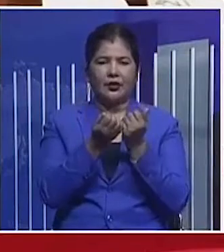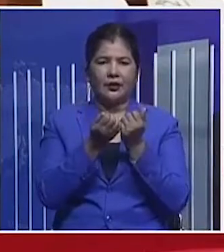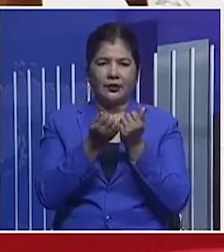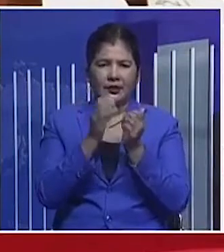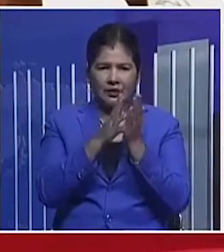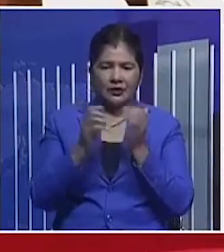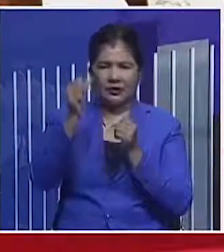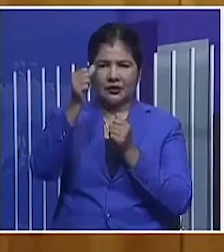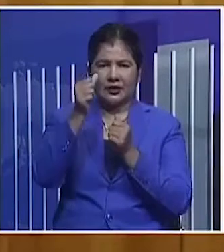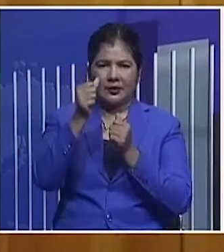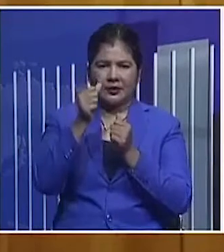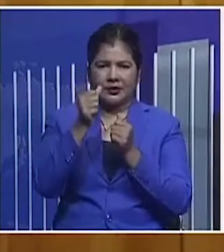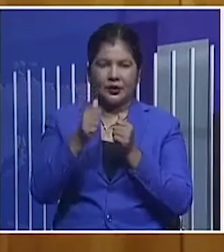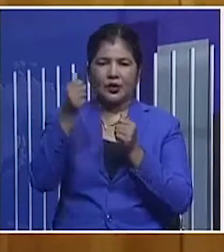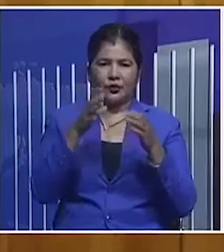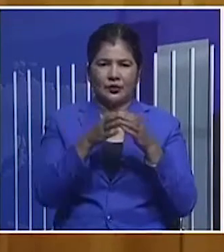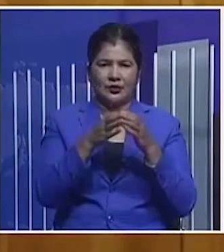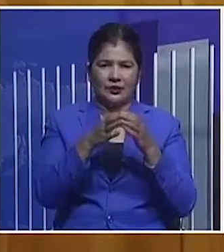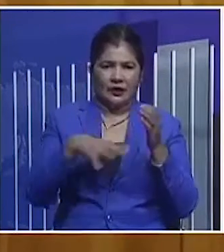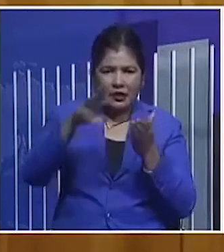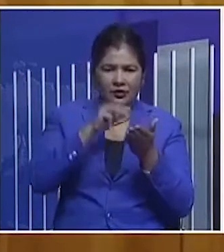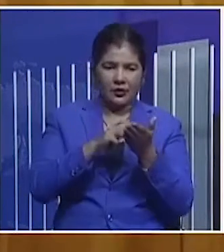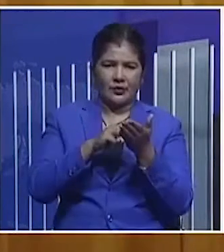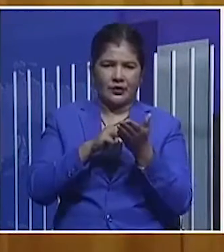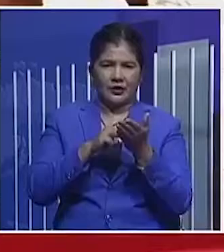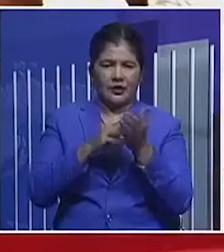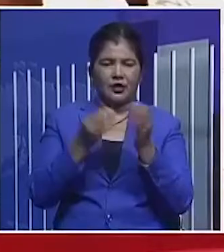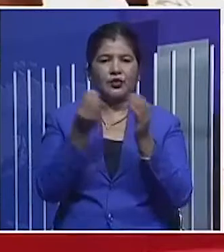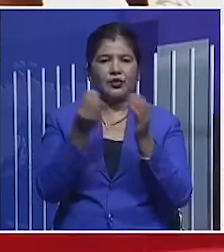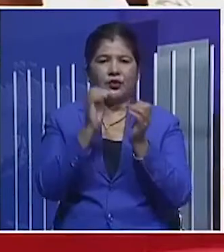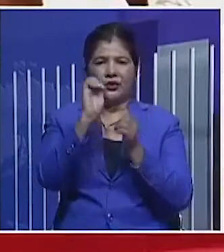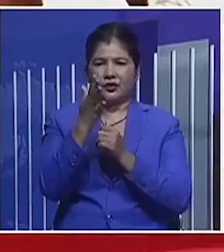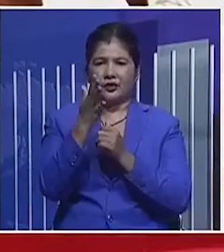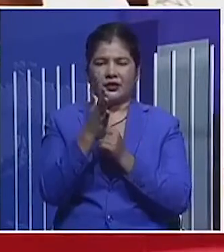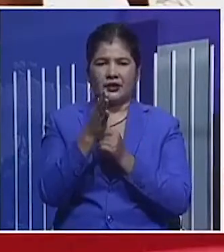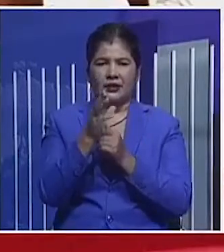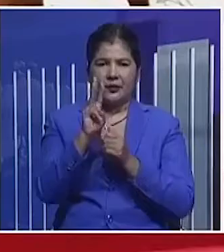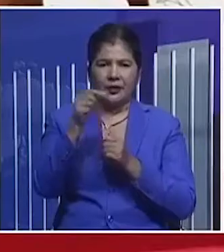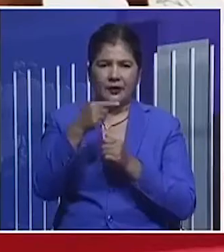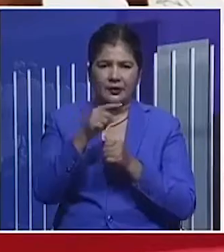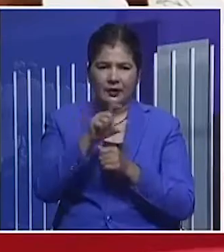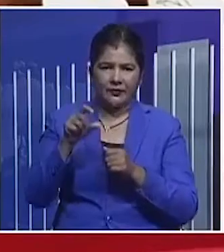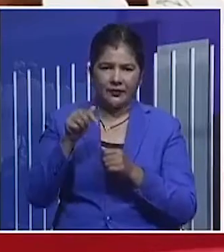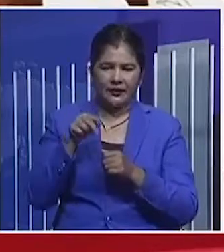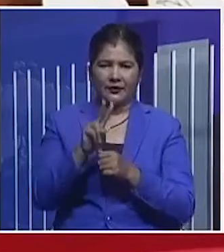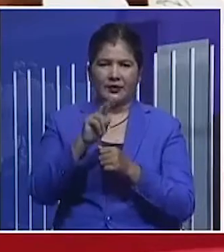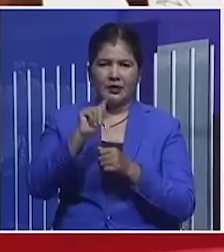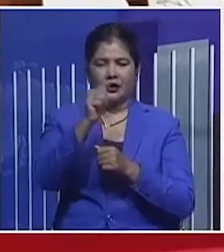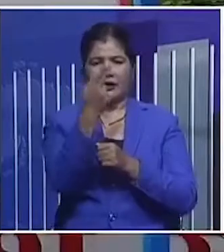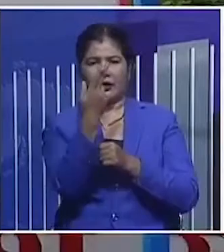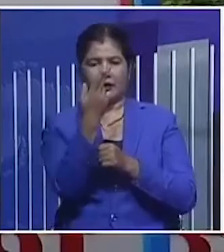र प्रतिपक्ष बीच सहमति जुट्न सकेको छैन। मान बहादुर ओली, नेपाल टेलिभिजन, कर्णाली